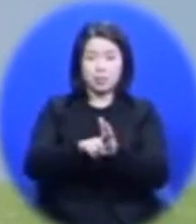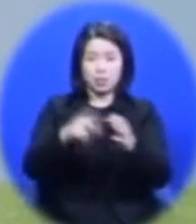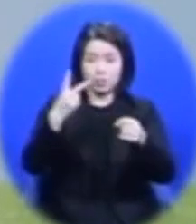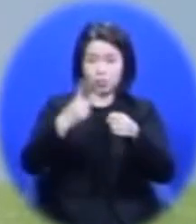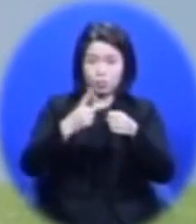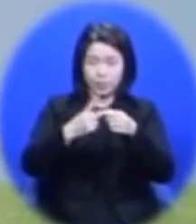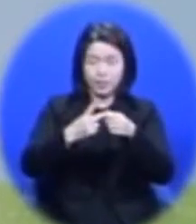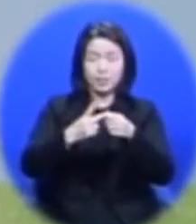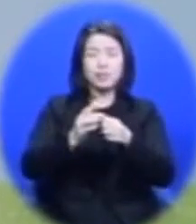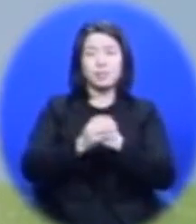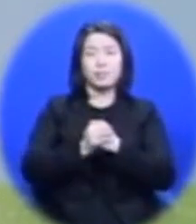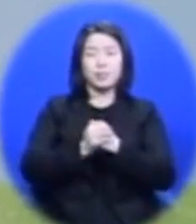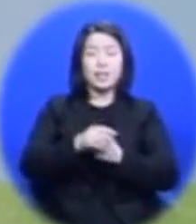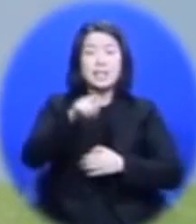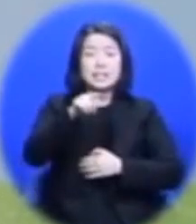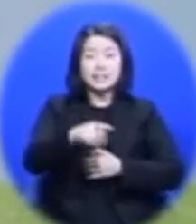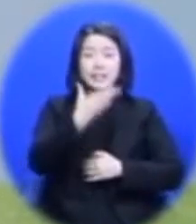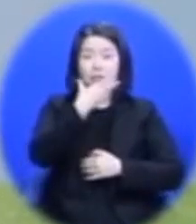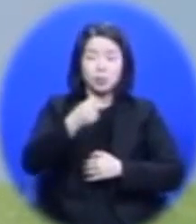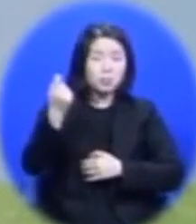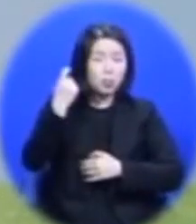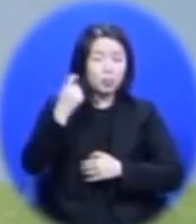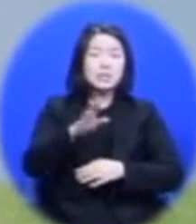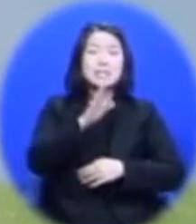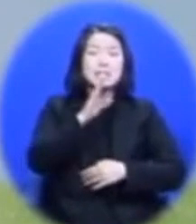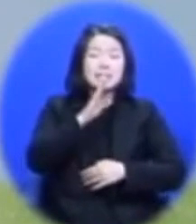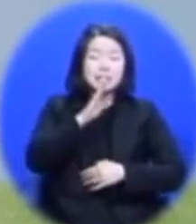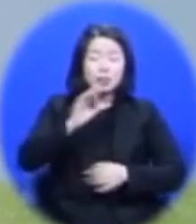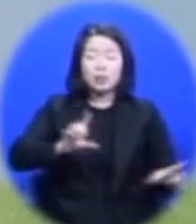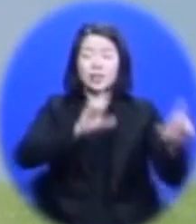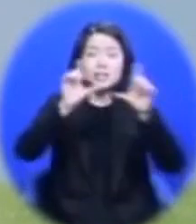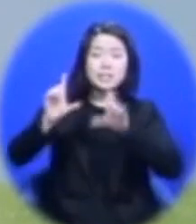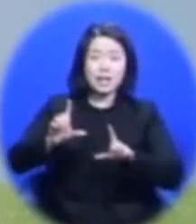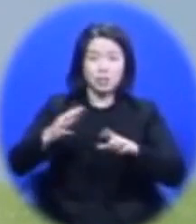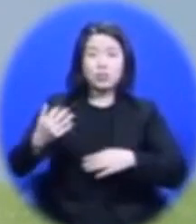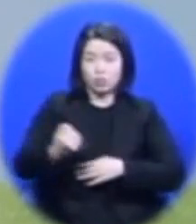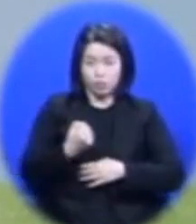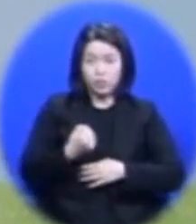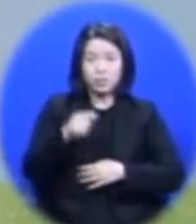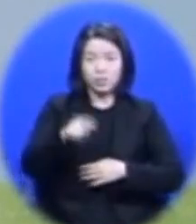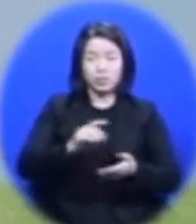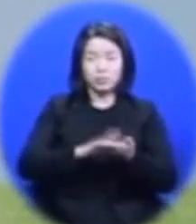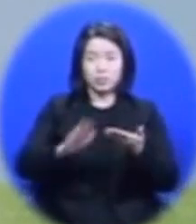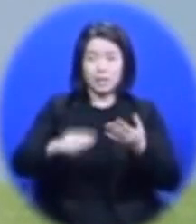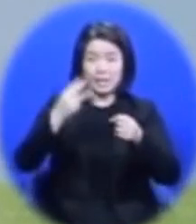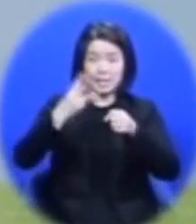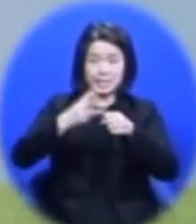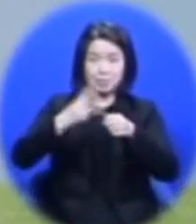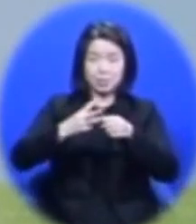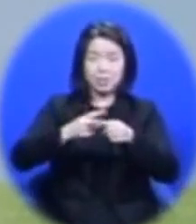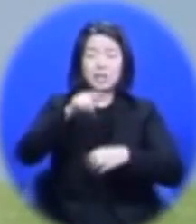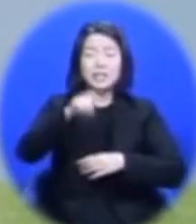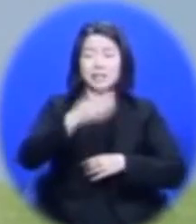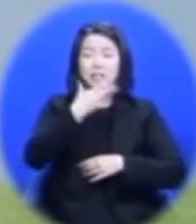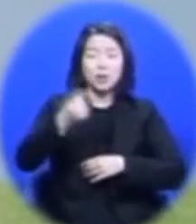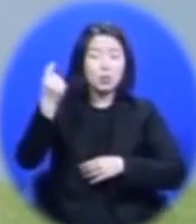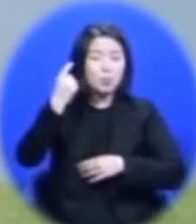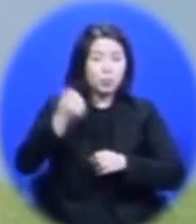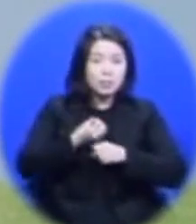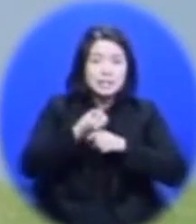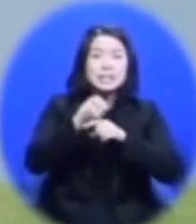번째는 내가 그 복음을 실제로 살아내는 것입니다. 삶으로. 세 번째는 그 복음을